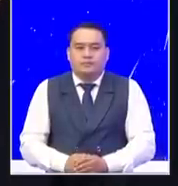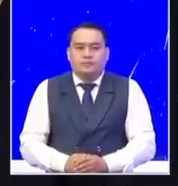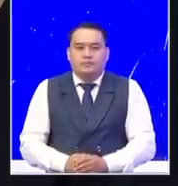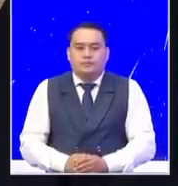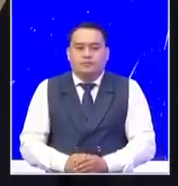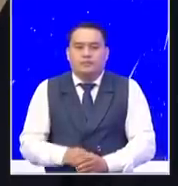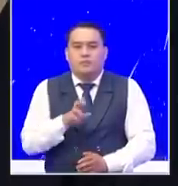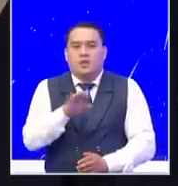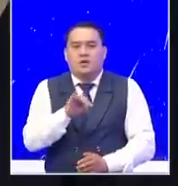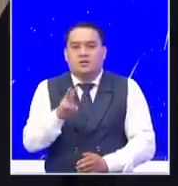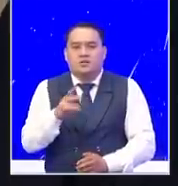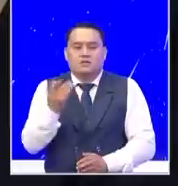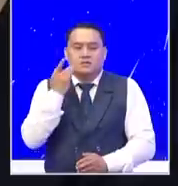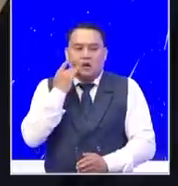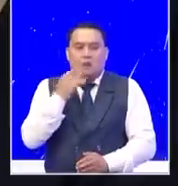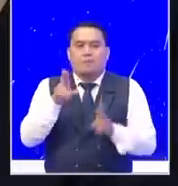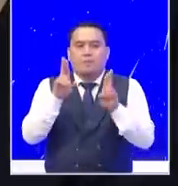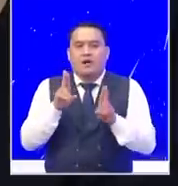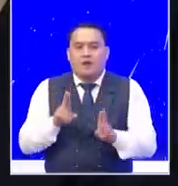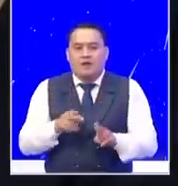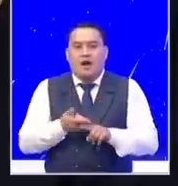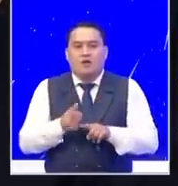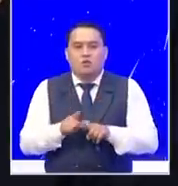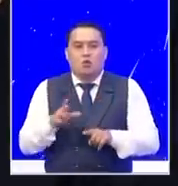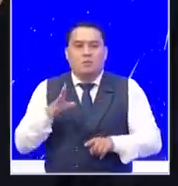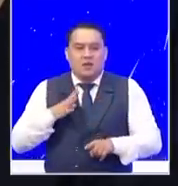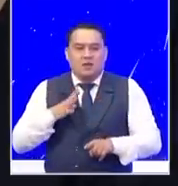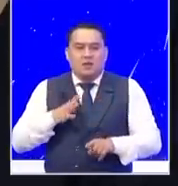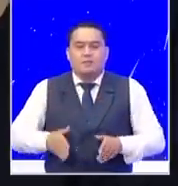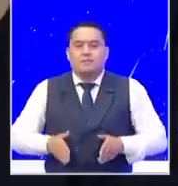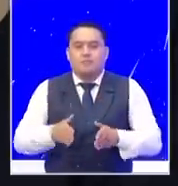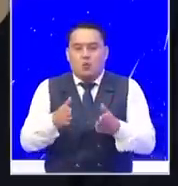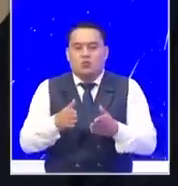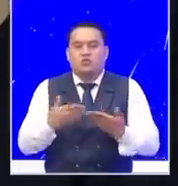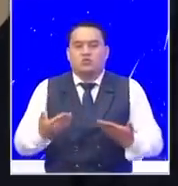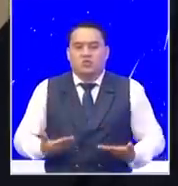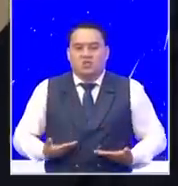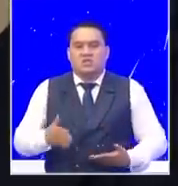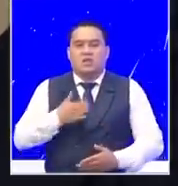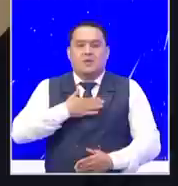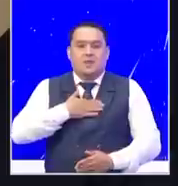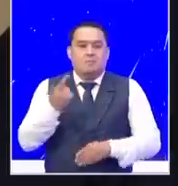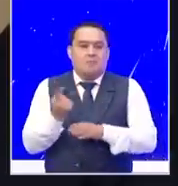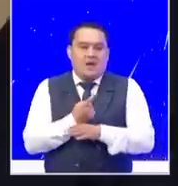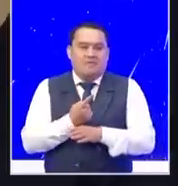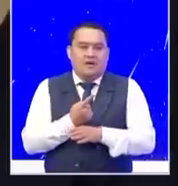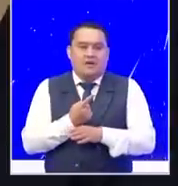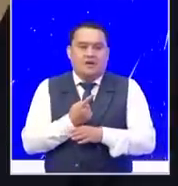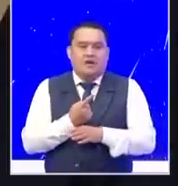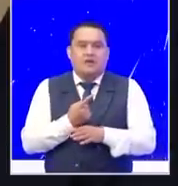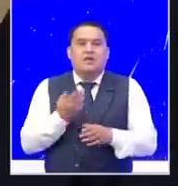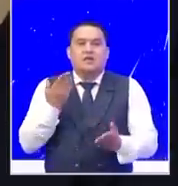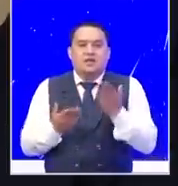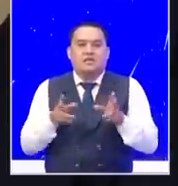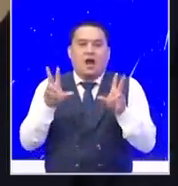У Бейсен ага есть три незыблемых правила, которые стали своего рода путеводителями по жизни для меня. Первое – это если дал слово